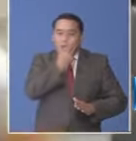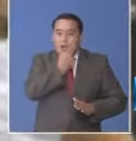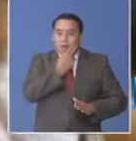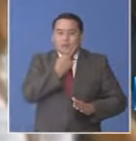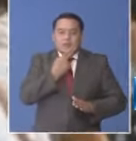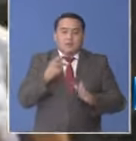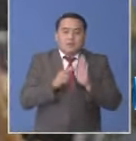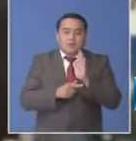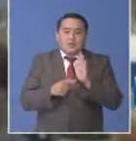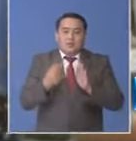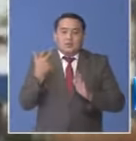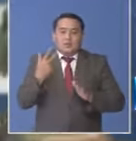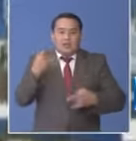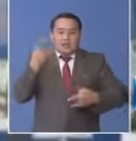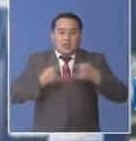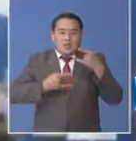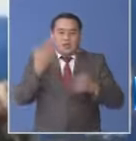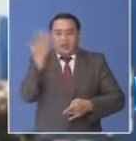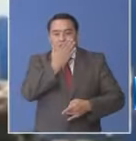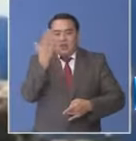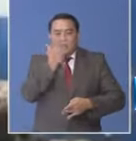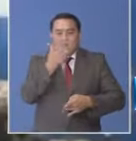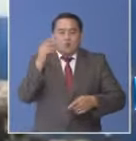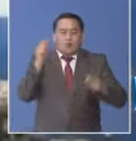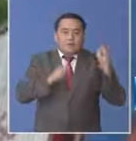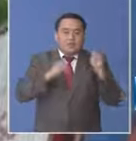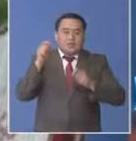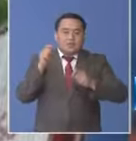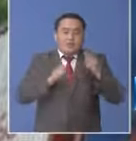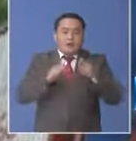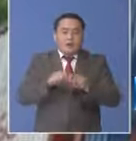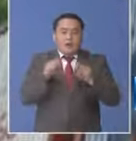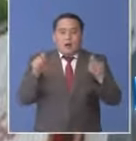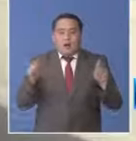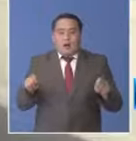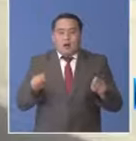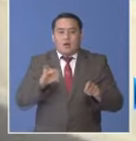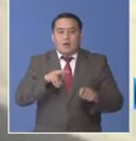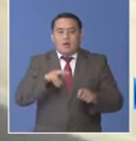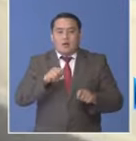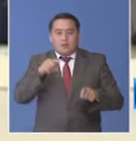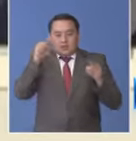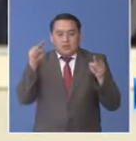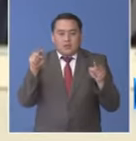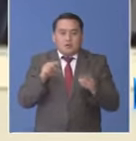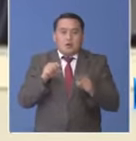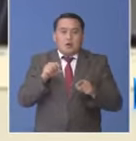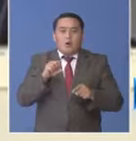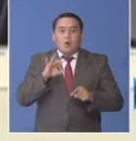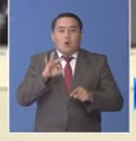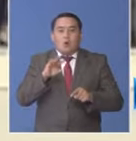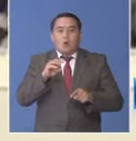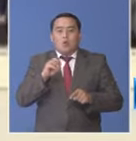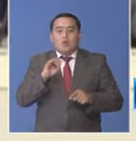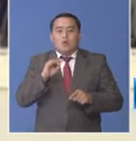73-й кинофестиваль. Фильмом открытия стал мюзикл «Ла-Ла Ленд» режиссера Демьена Шазелла, известного картиной «Одержимость». На